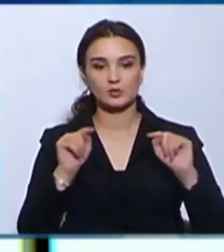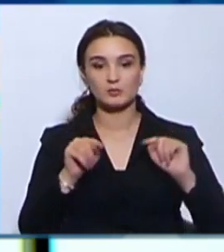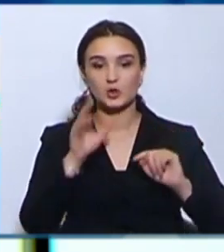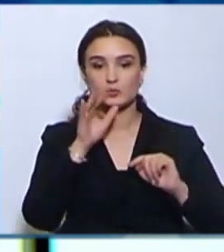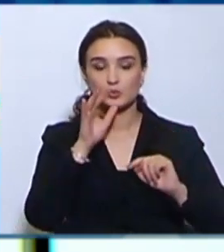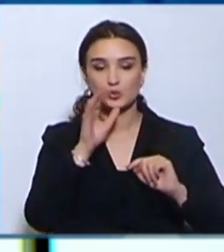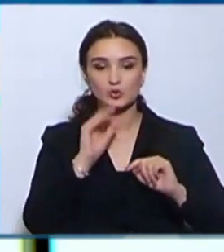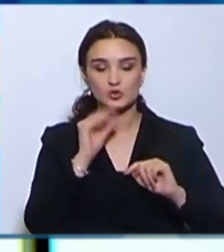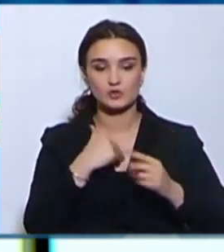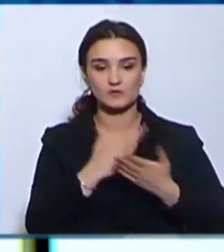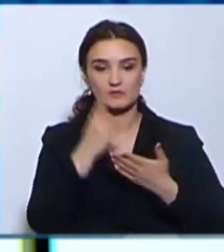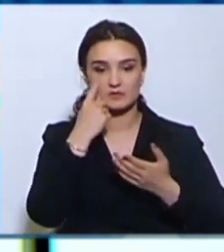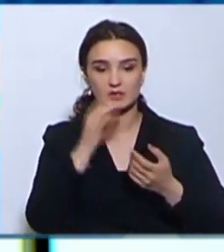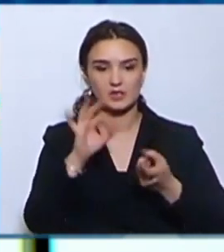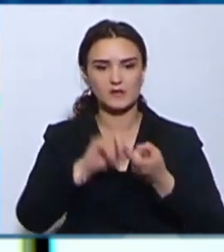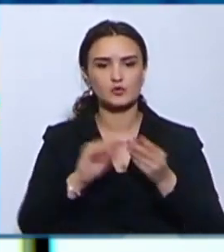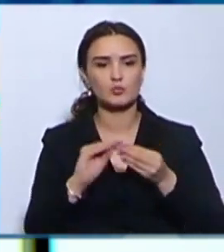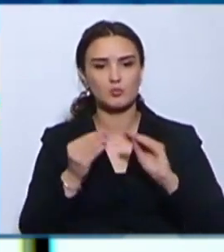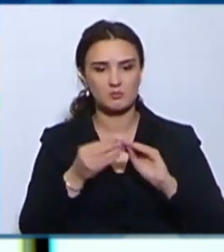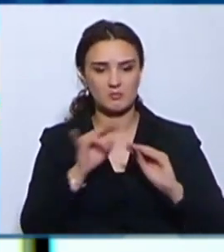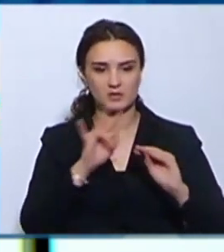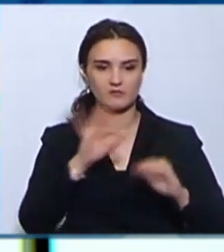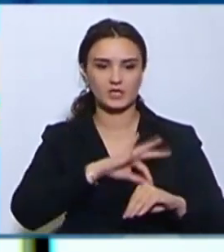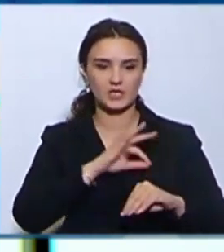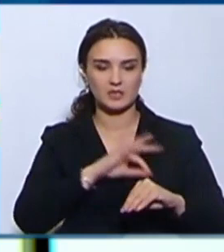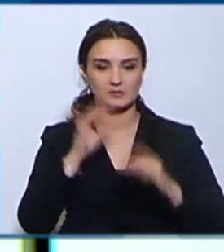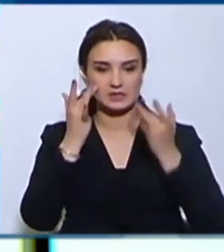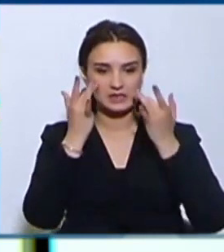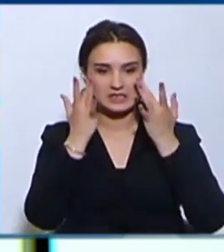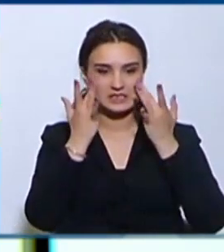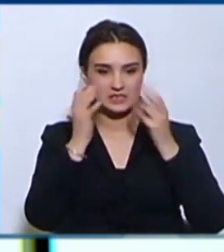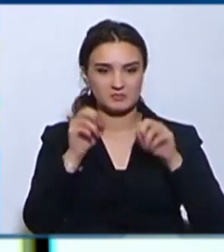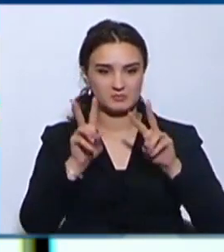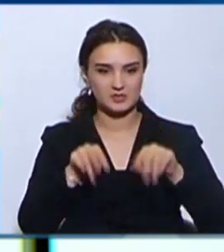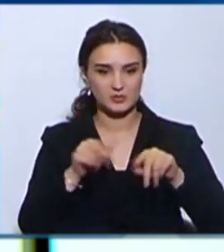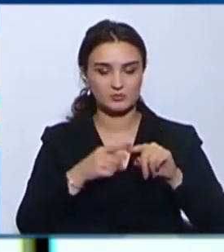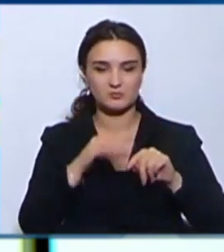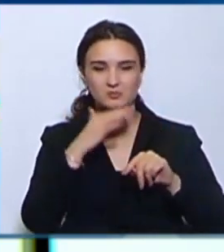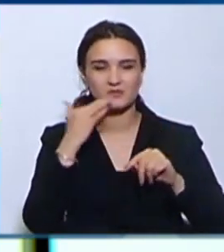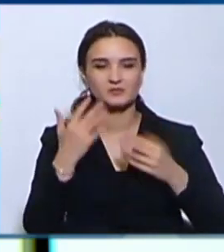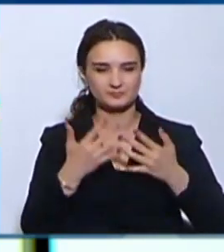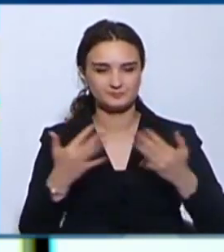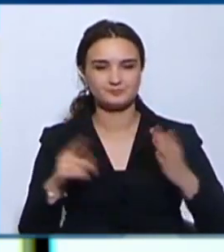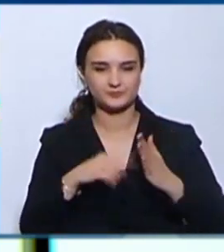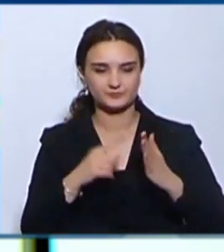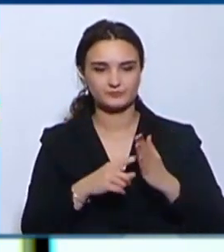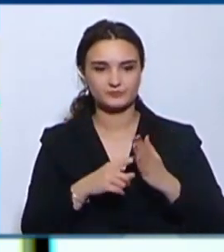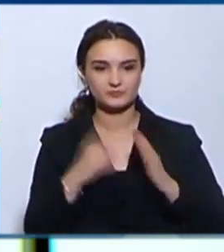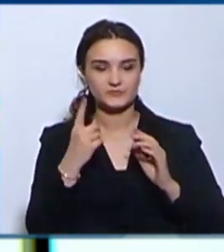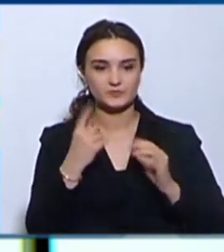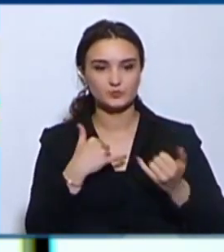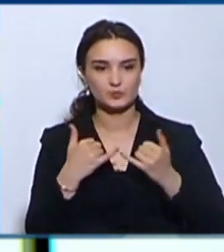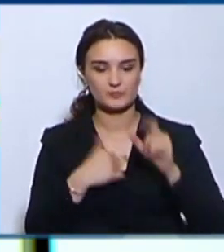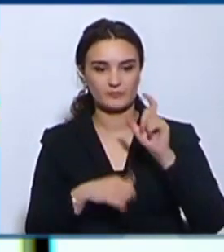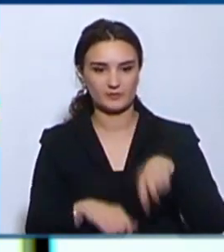შემთხვევაში, თუ ჩვენ გვაქვს თვალთან დაკავშირებული პრობლემები ან ხმარობთ კონტაქტურ ლინზებს. მოკლედ, ბევრი კითხვა დაგროვდა და ჩვენს გადაცემაში პირველი სტუმარი